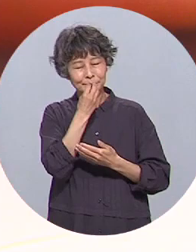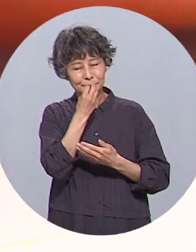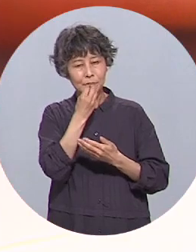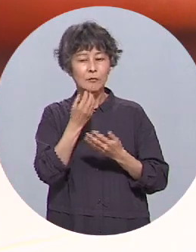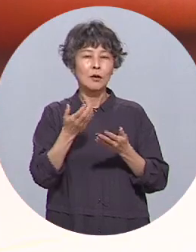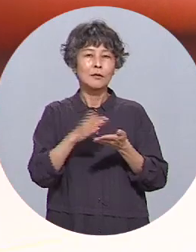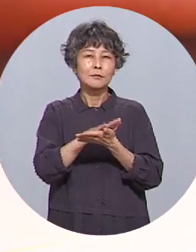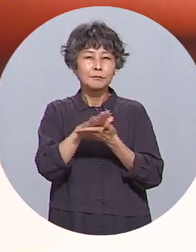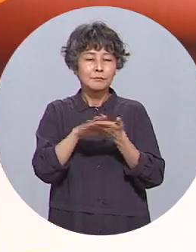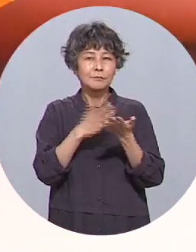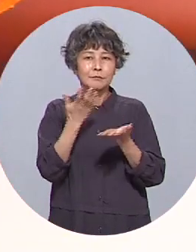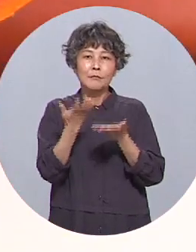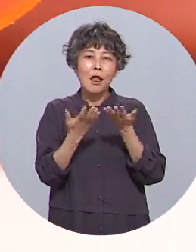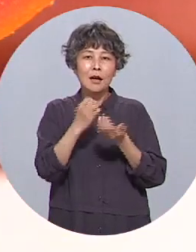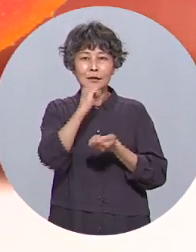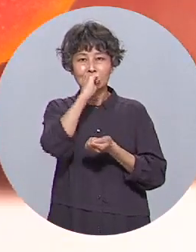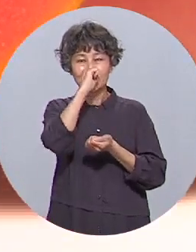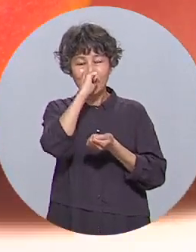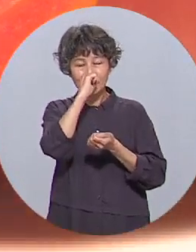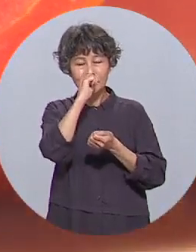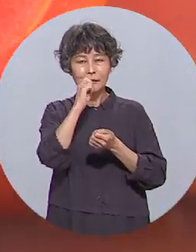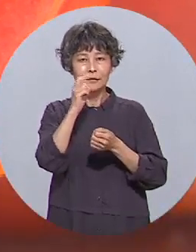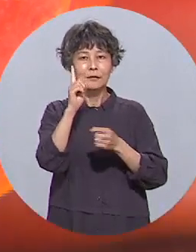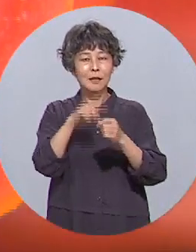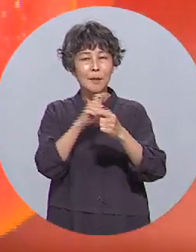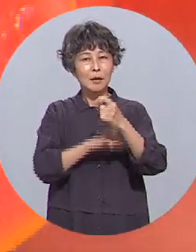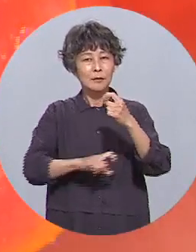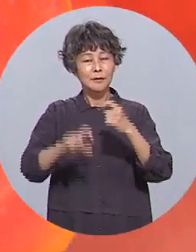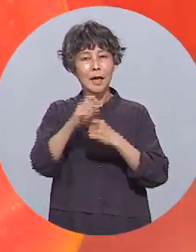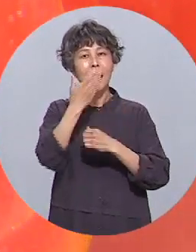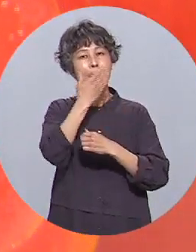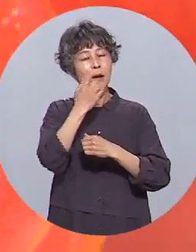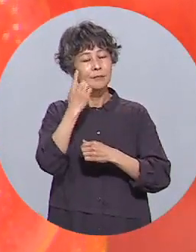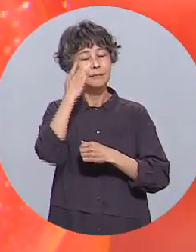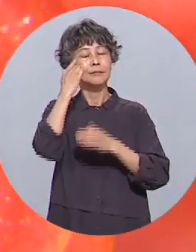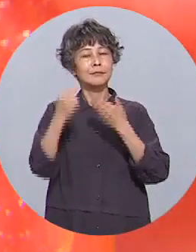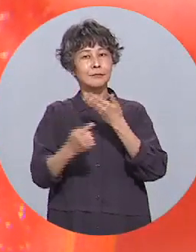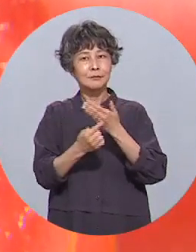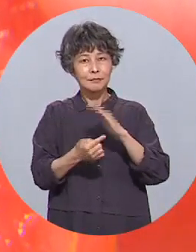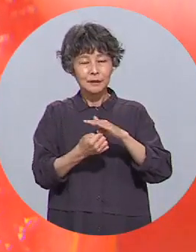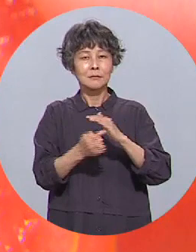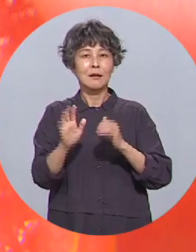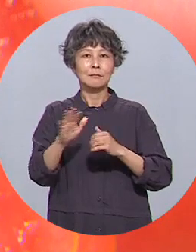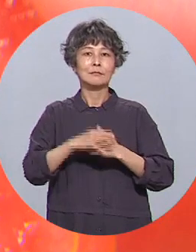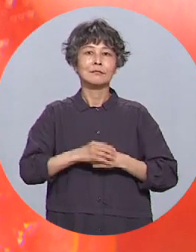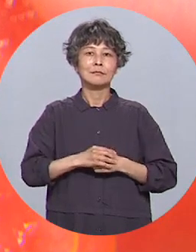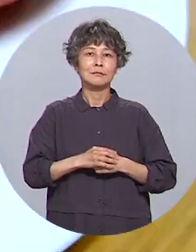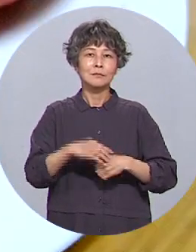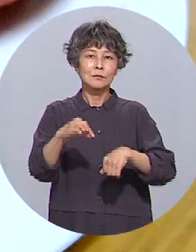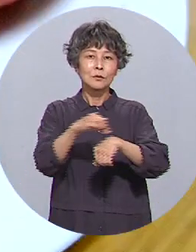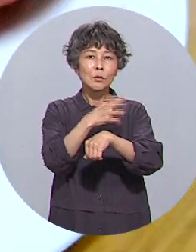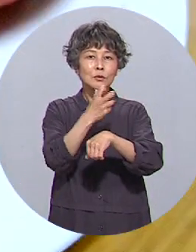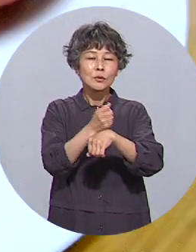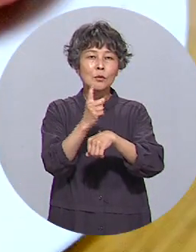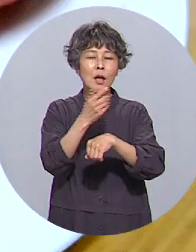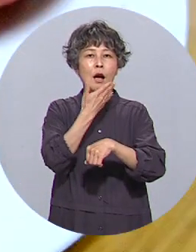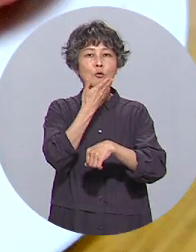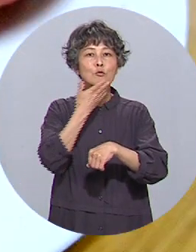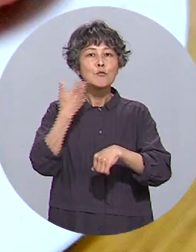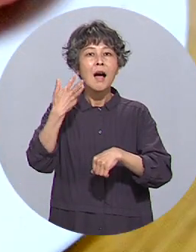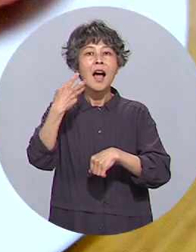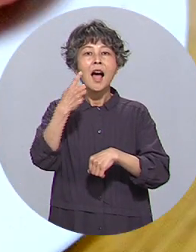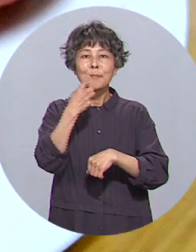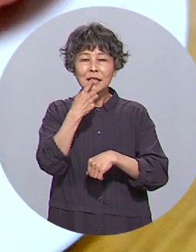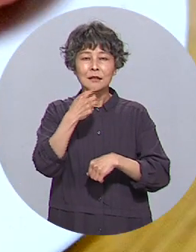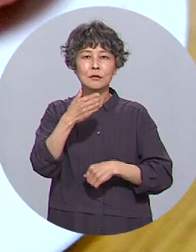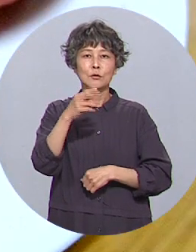バランスよく入ってるとより甘さを引き出すっていうような、もう一つの大事な特徴として旨味っていうのがあるんですよね。